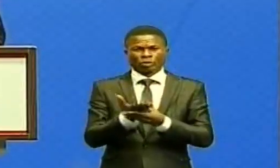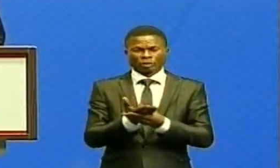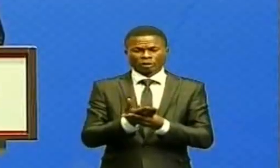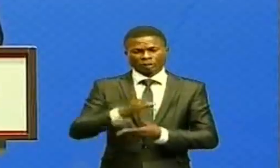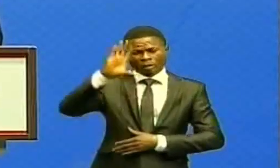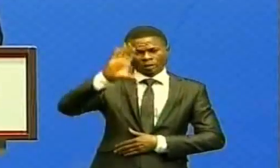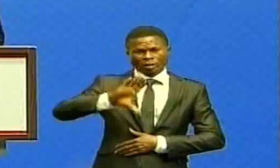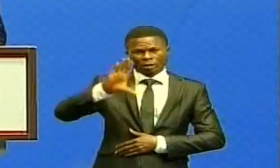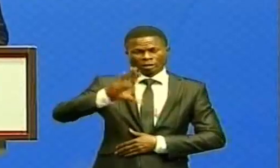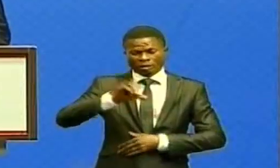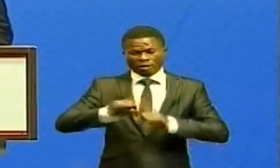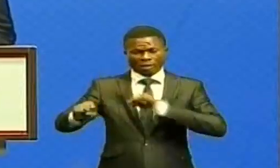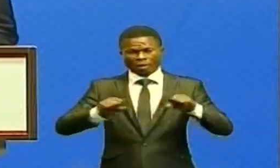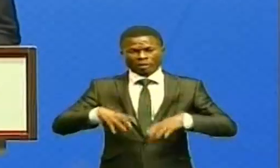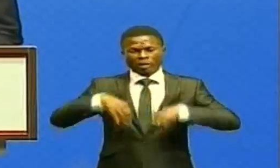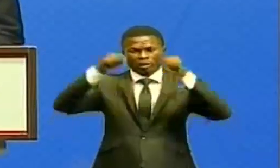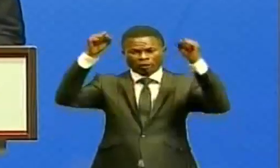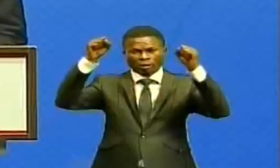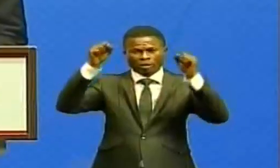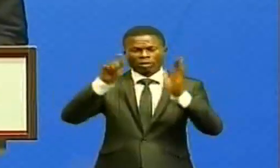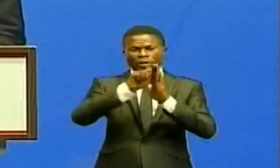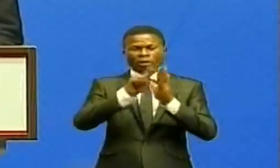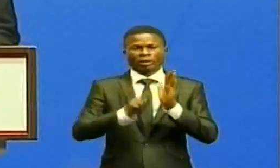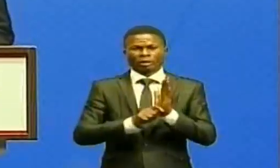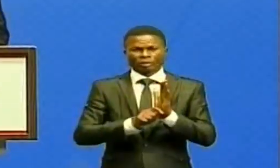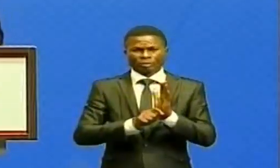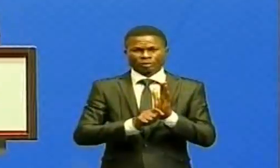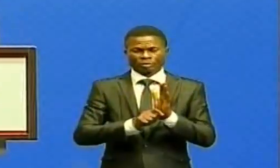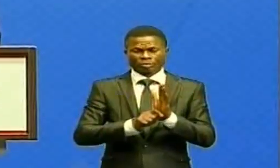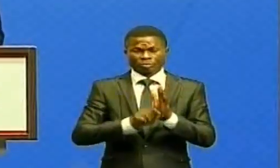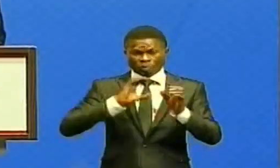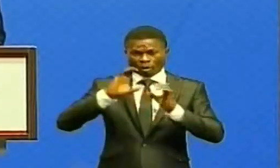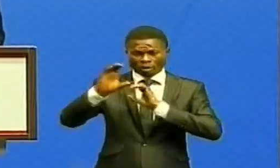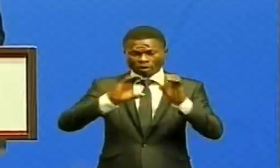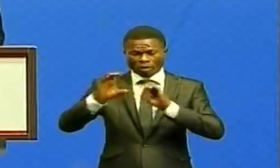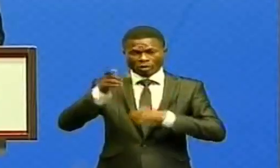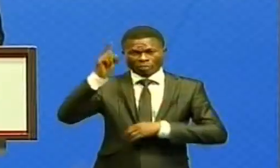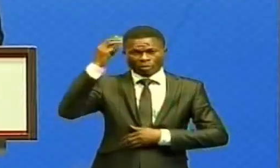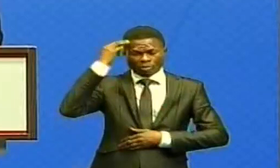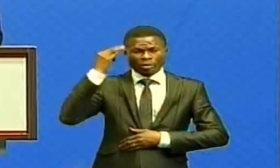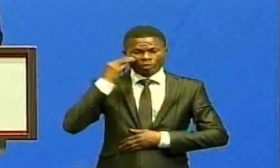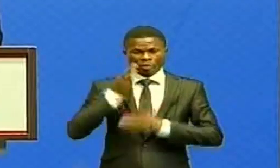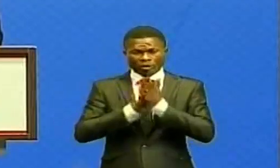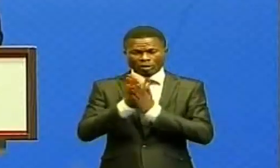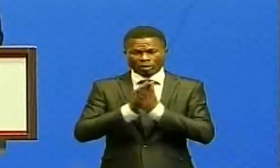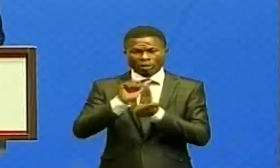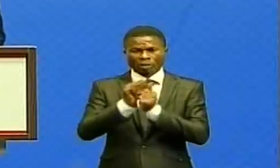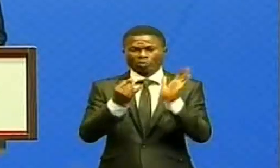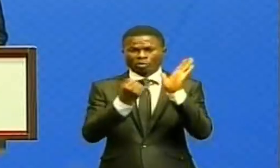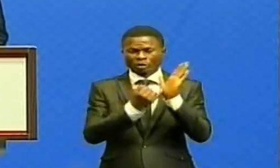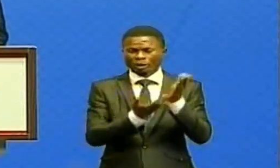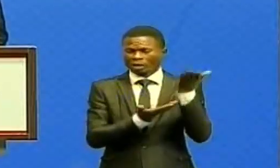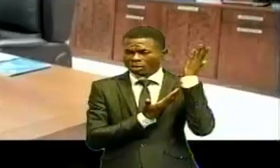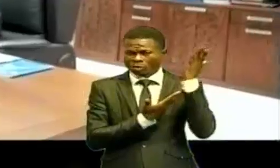5. Examen et adoption de textes. La communication du Premier ministre a porté sur 6 points